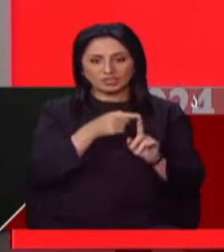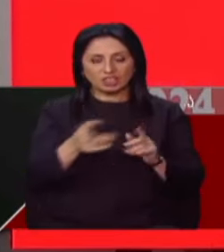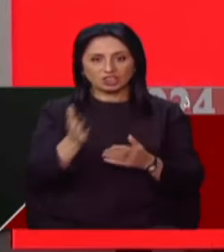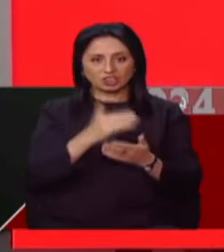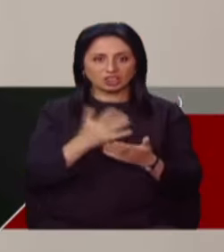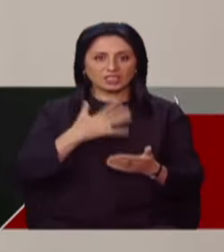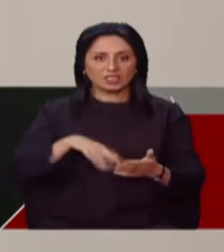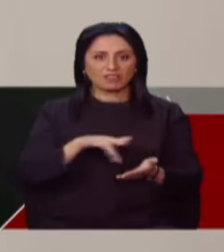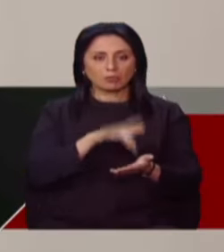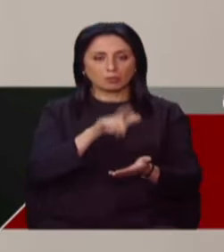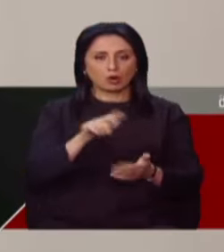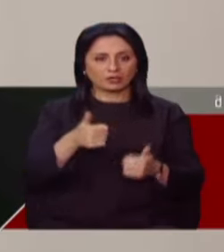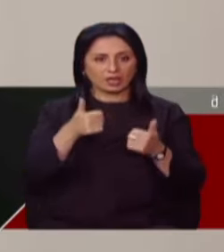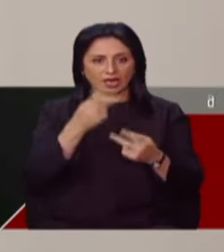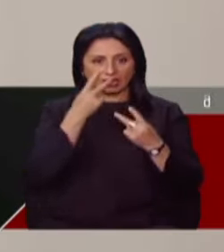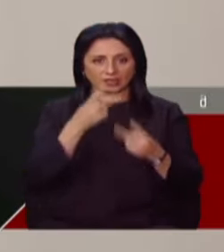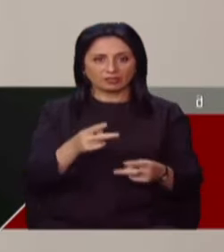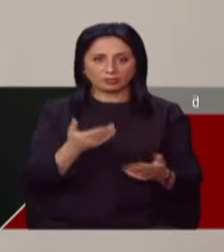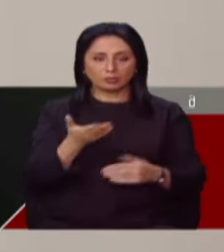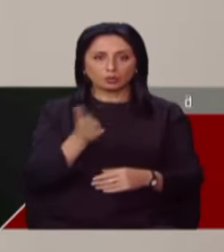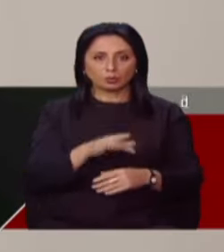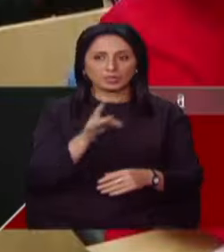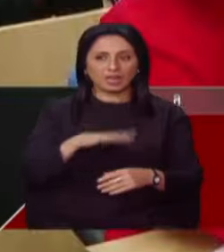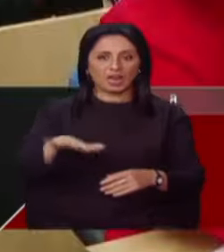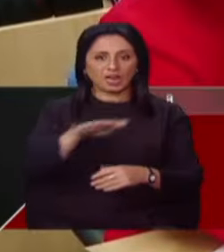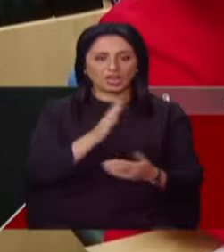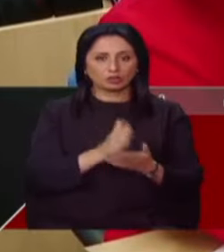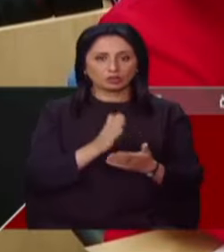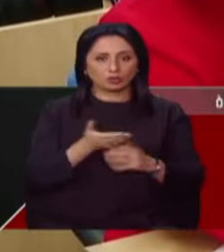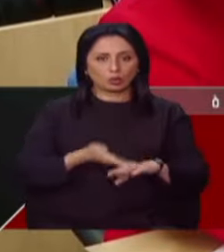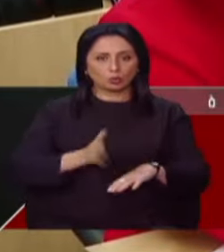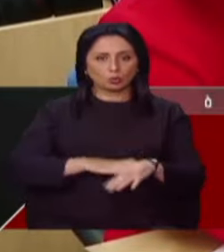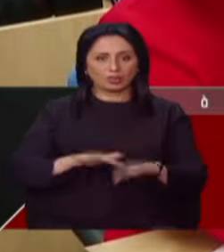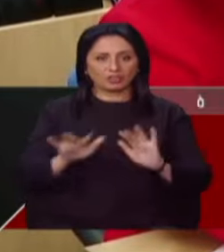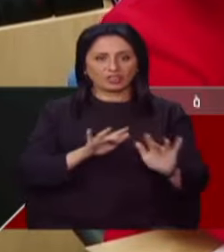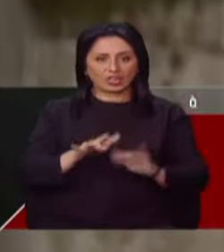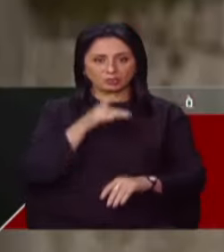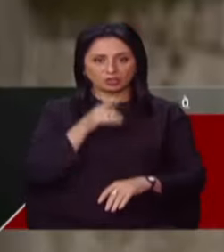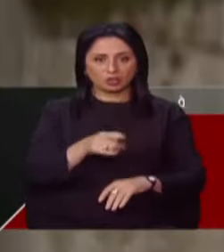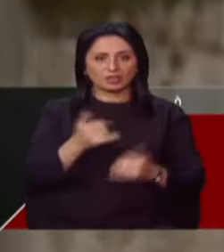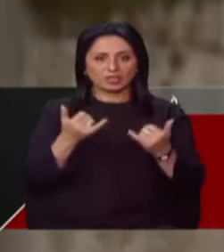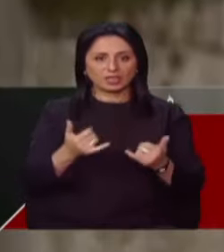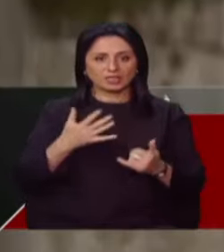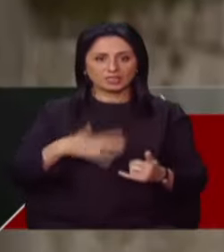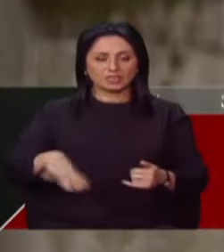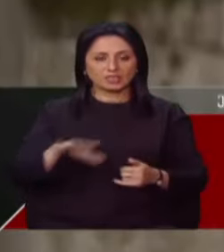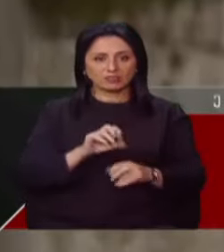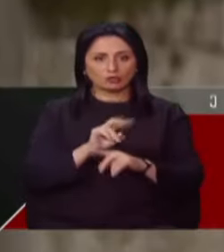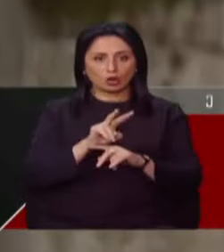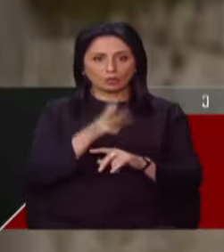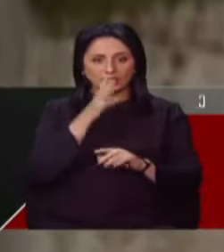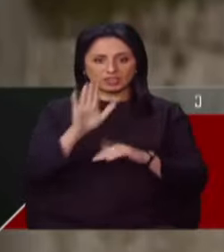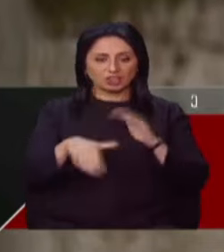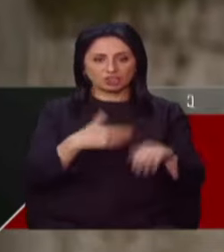შედეგს საქართველოს მოქალაქეები კარგად ხედავენ, მით უმეტეს რეგიონში არსებული რთული ვითარების ფონზე. დღეს საქართველო 12